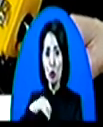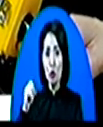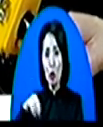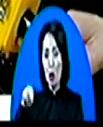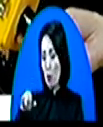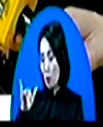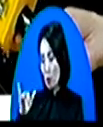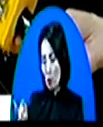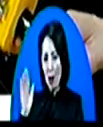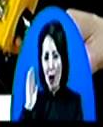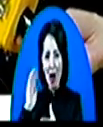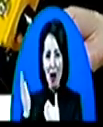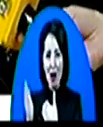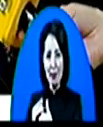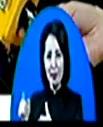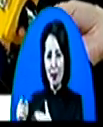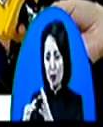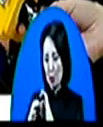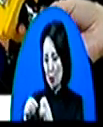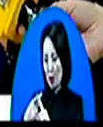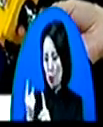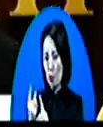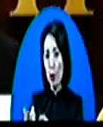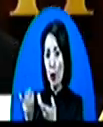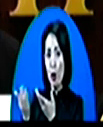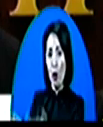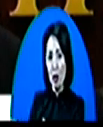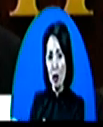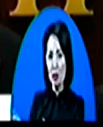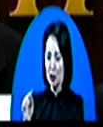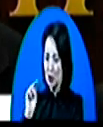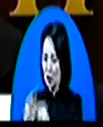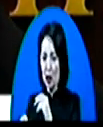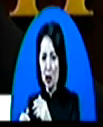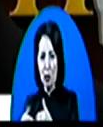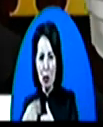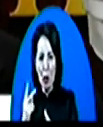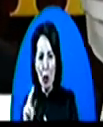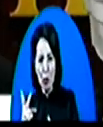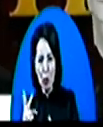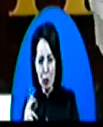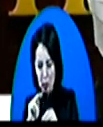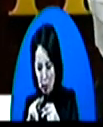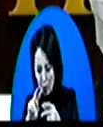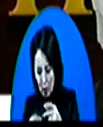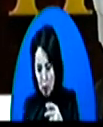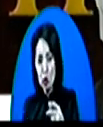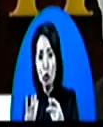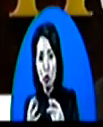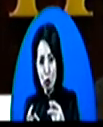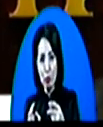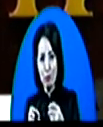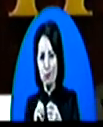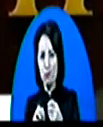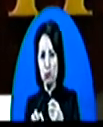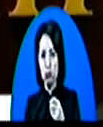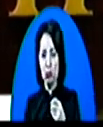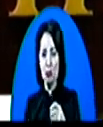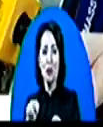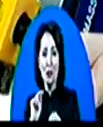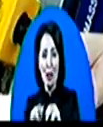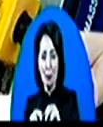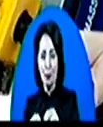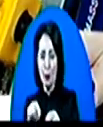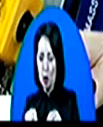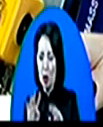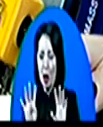албан тушаалтын холбоотой хэрэгүүдийг шалгуулахар хандсан. Эдгээр 23 хэрэг 40 болж задарч шалгалтын ажил үргэлжилж байгаа юм байна. Мөн үүнээс 14 хэрэг